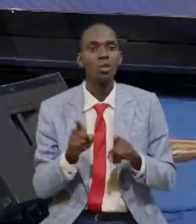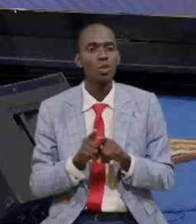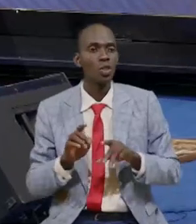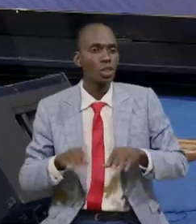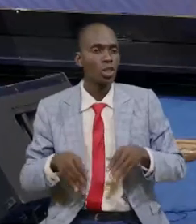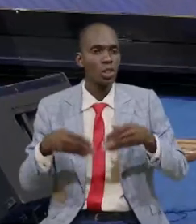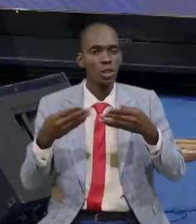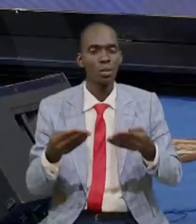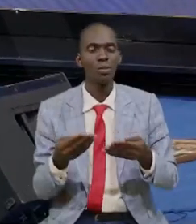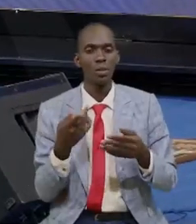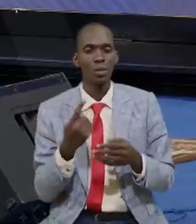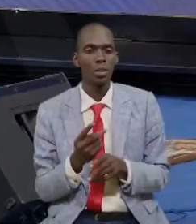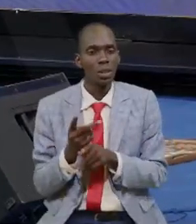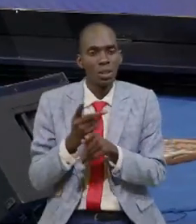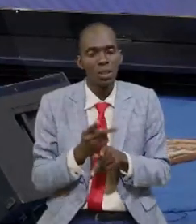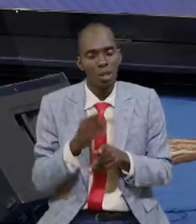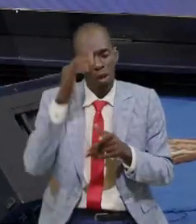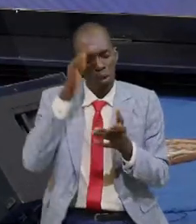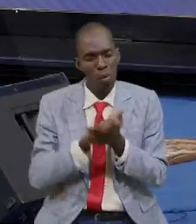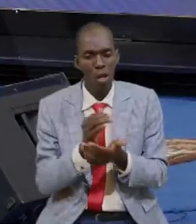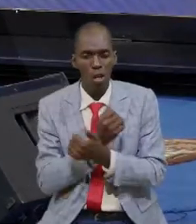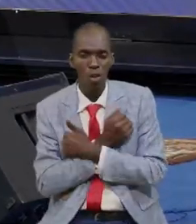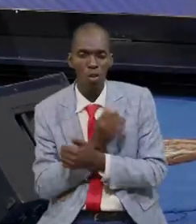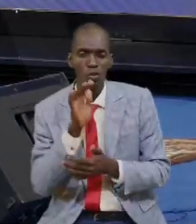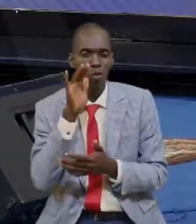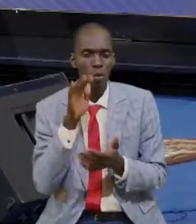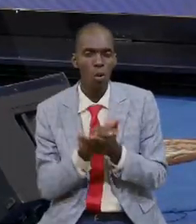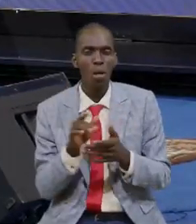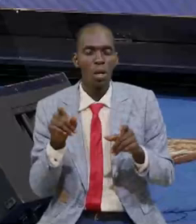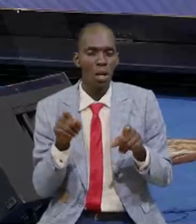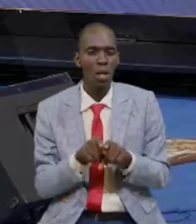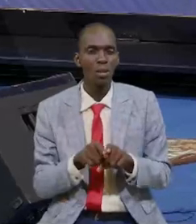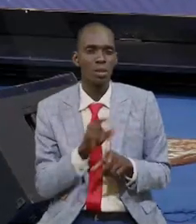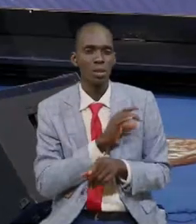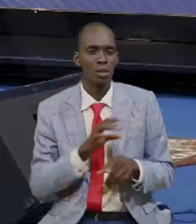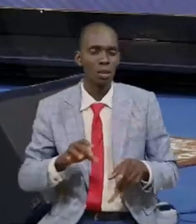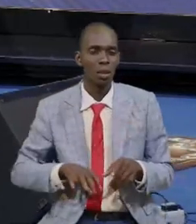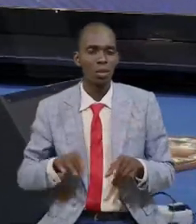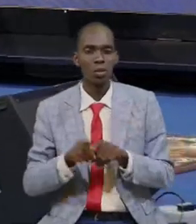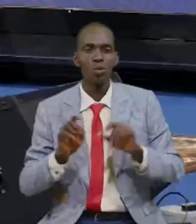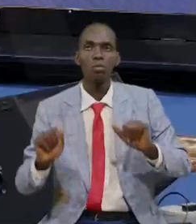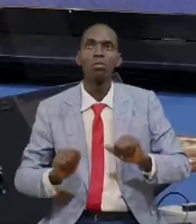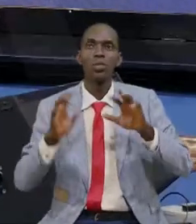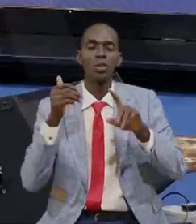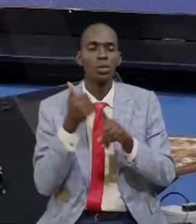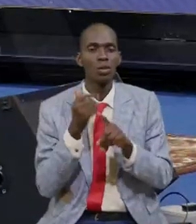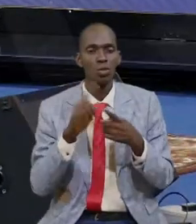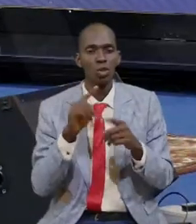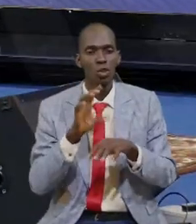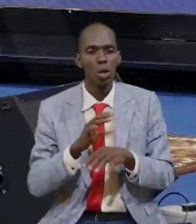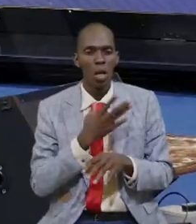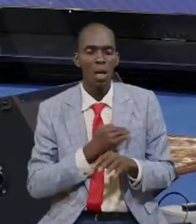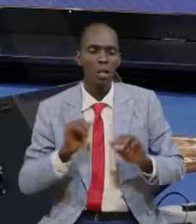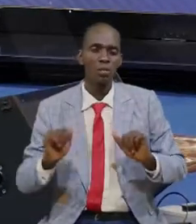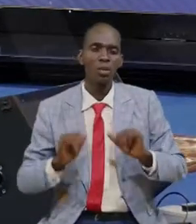donne le soin. Marie, aimez vos femmes comme Christ a aimé l'Église et s'est livré